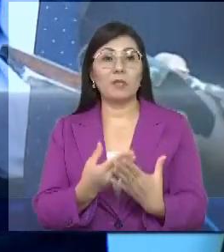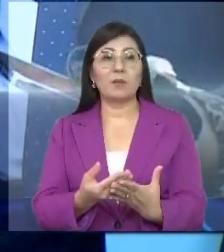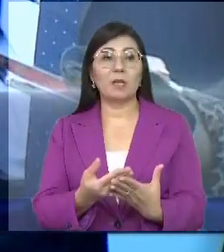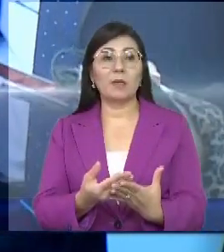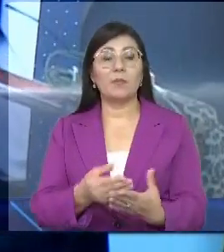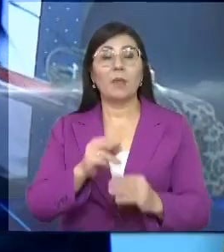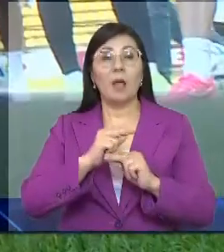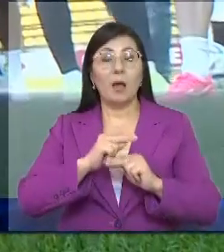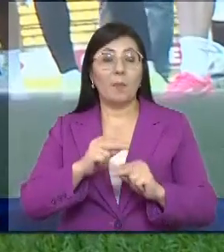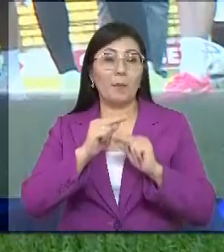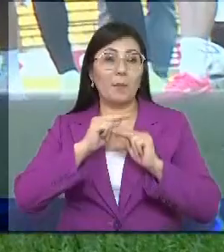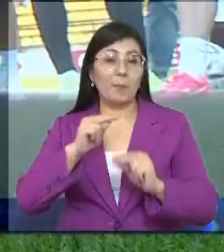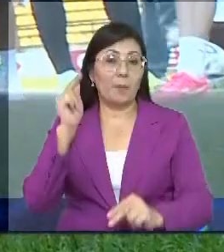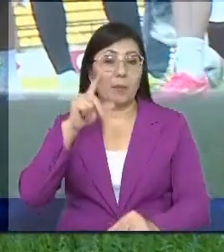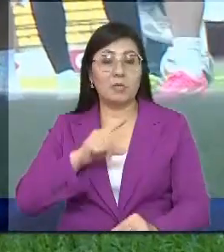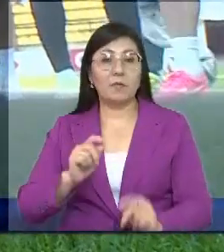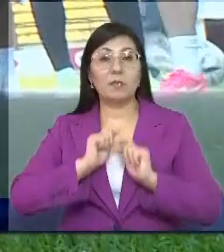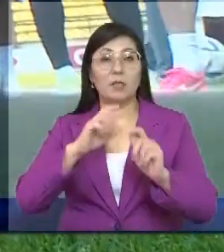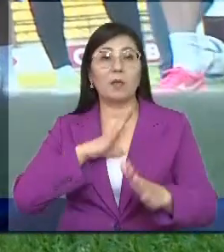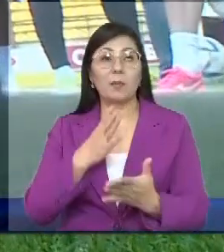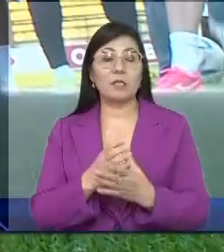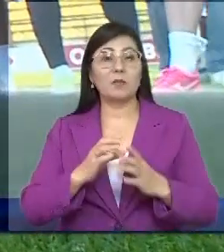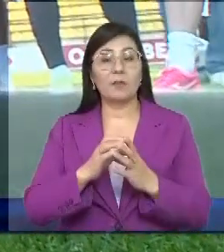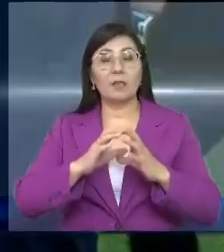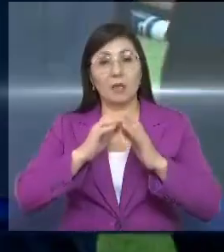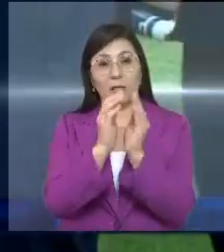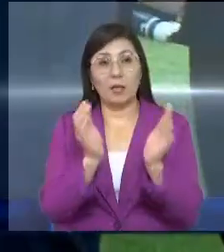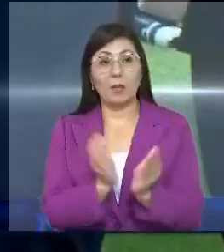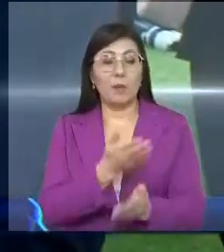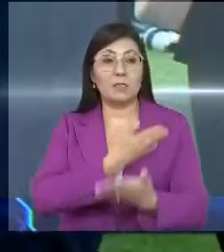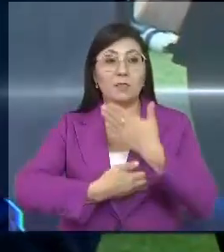алған оқушыға сыйлық тарту етті. Арнайы доп, футболка және